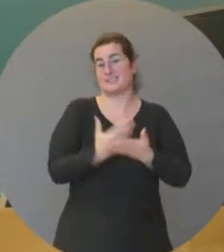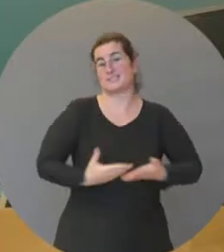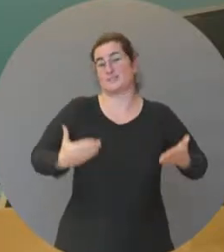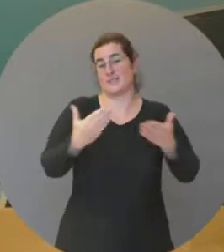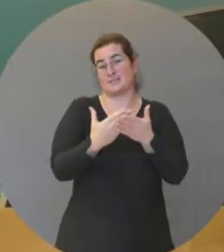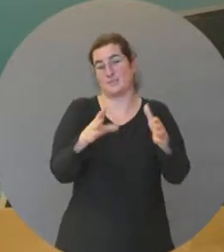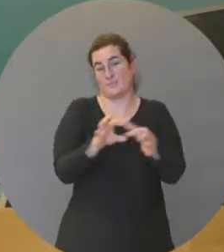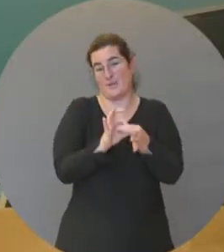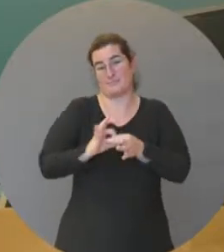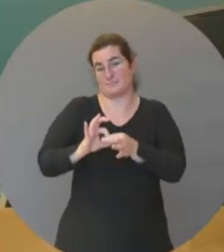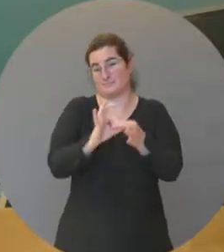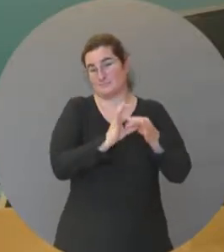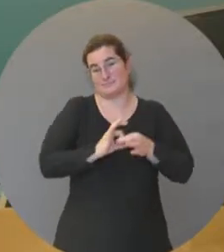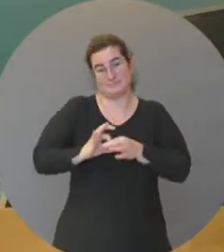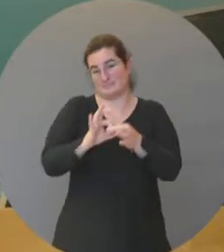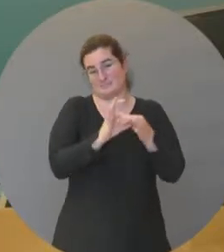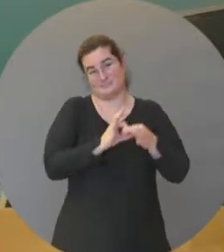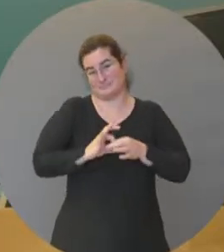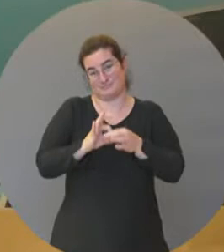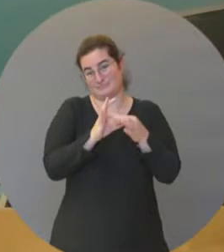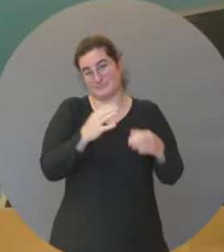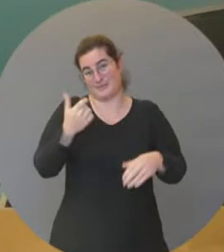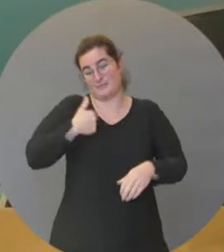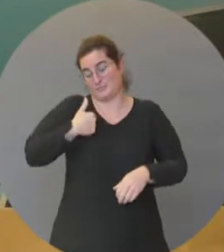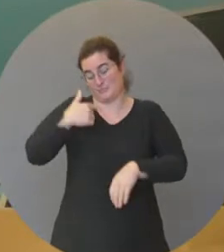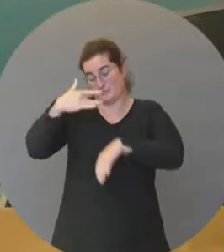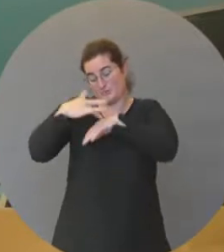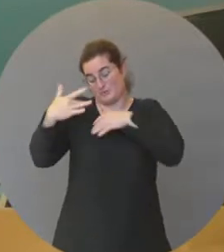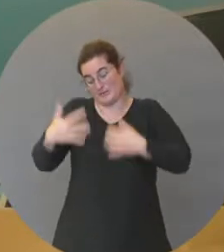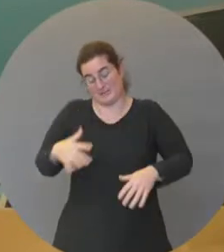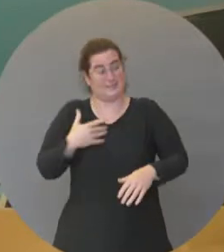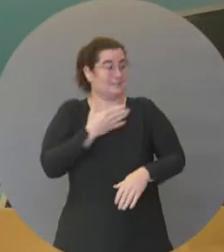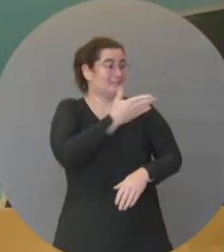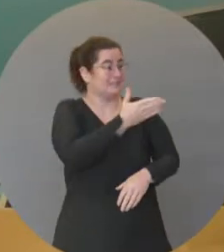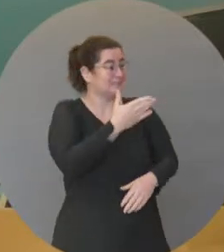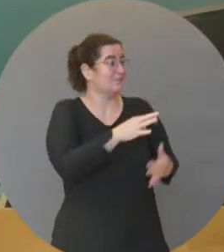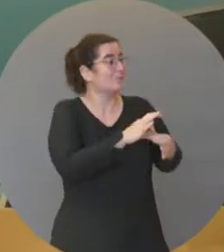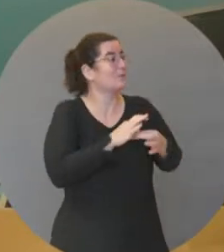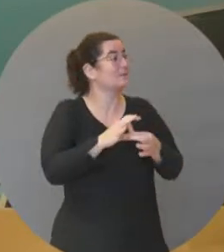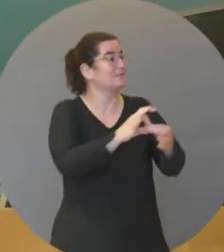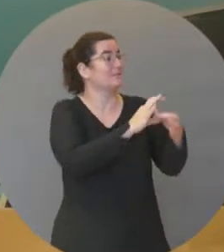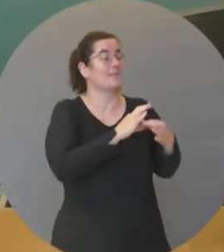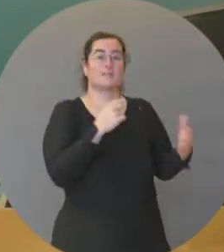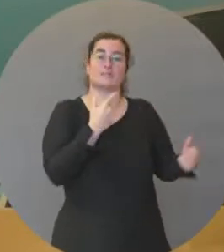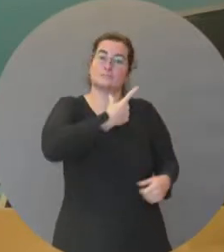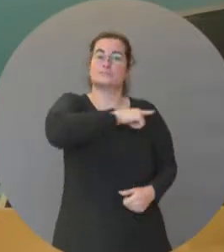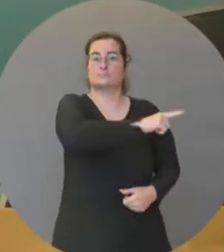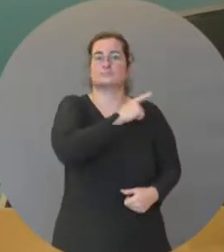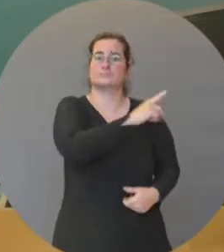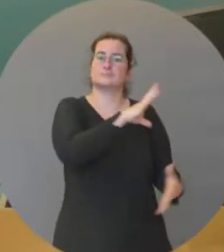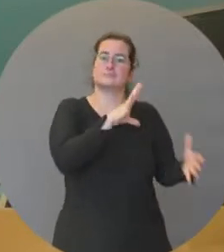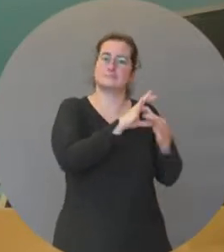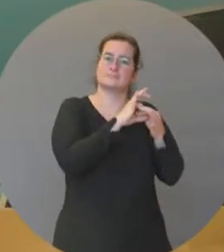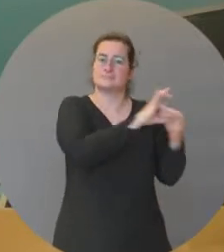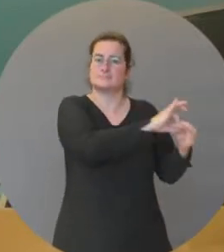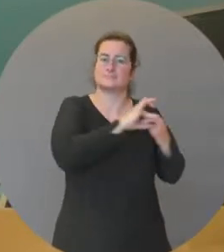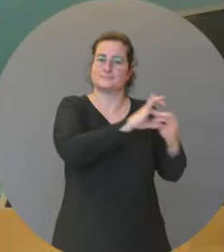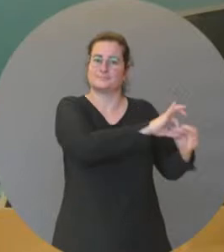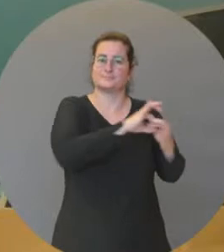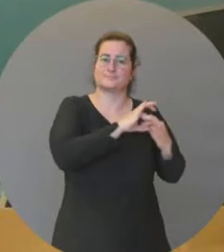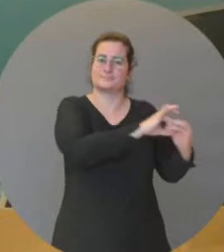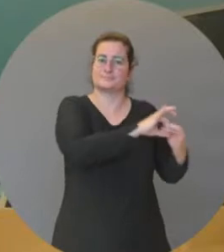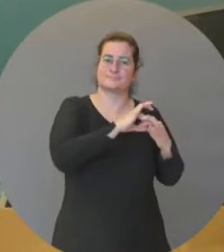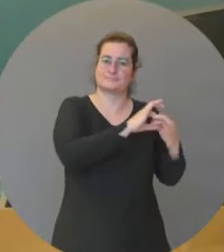solidarité du département de la Seine-Maritime a fortiori à l'égard d'une collectivité avec laquelle nous avons des relations permanentes